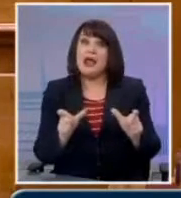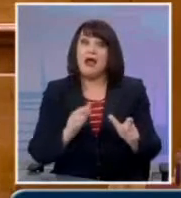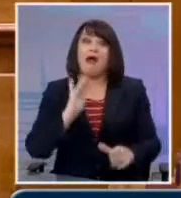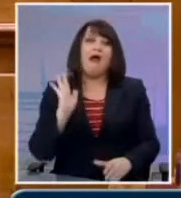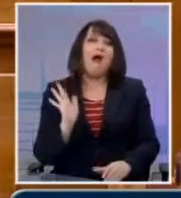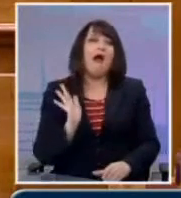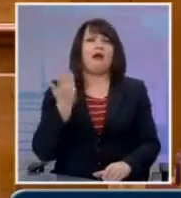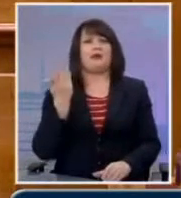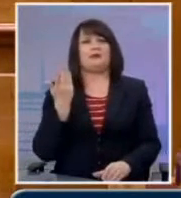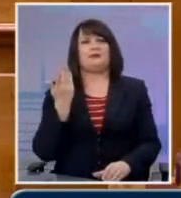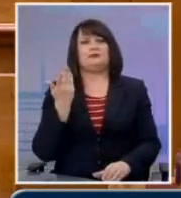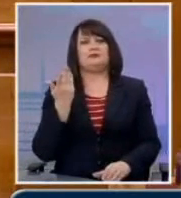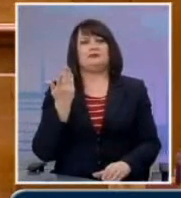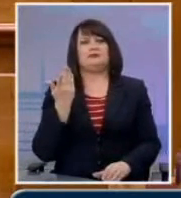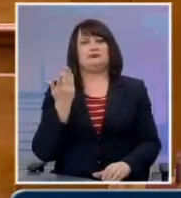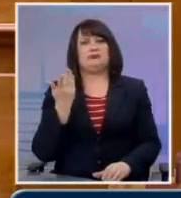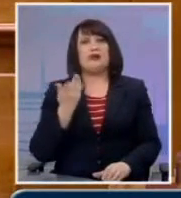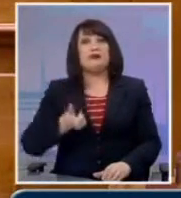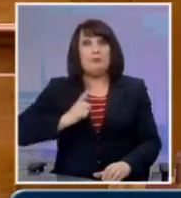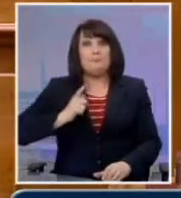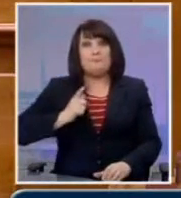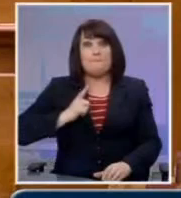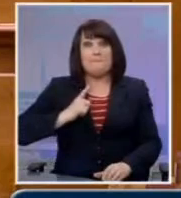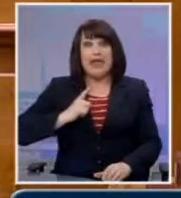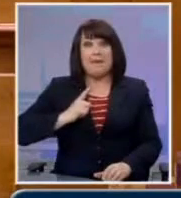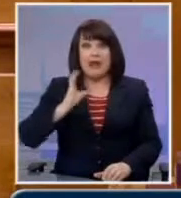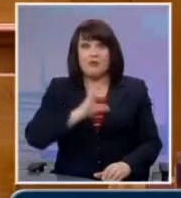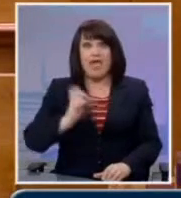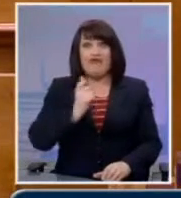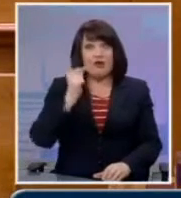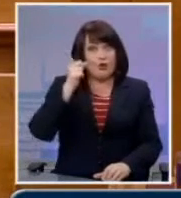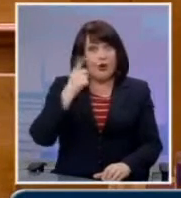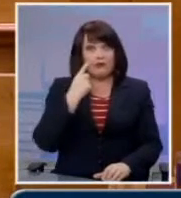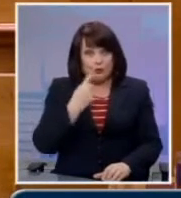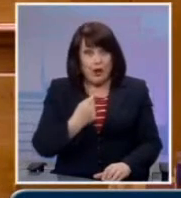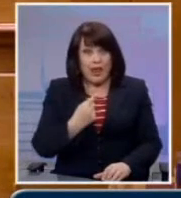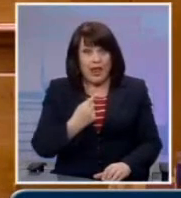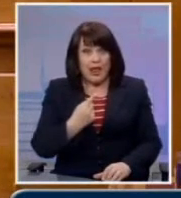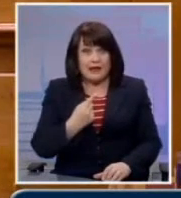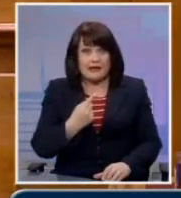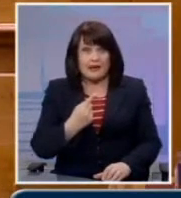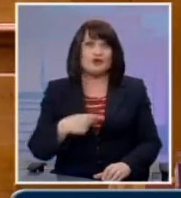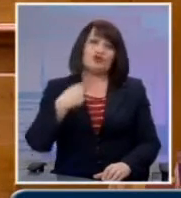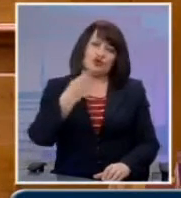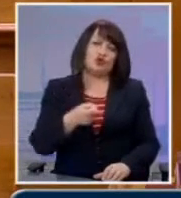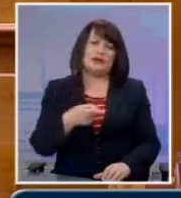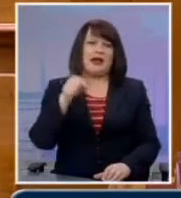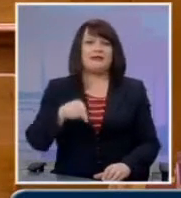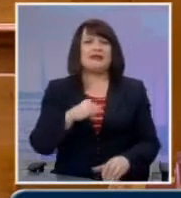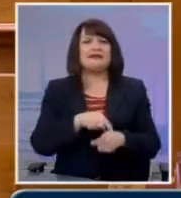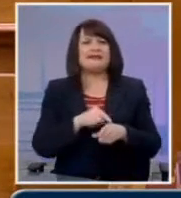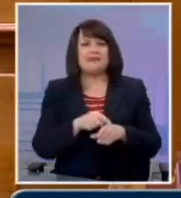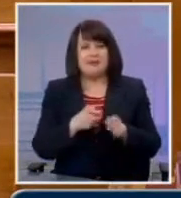δεν θα βγουν αληθινές οι προβλέψεις των ίδιων των δανειστών. Δεν ψηφίζουμε σήμερα τα μέτρα του